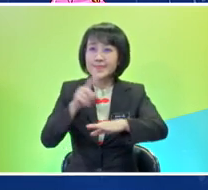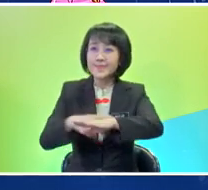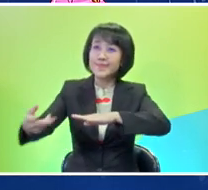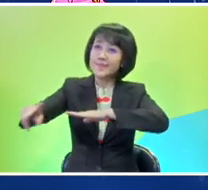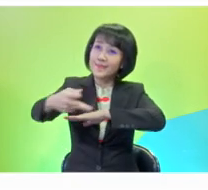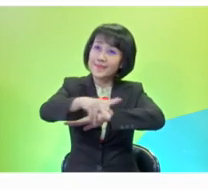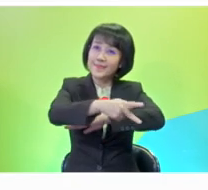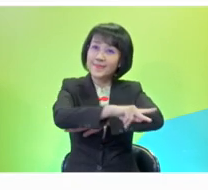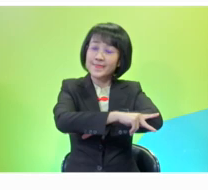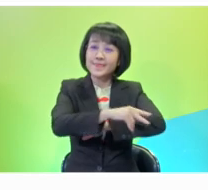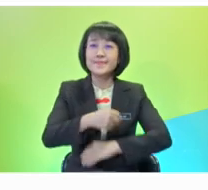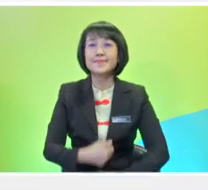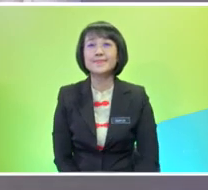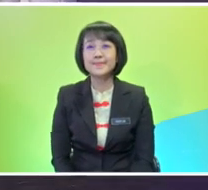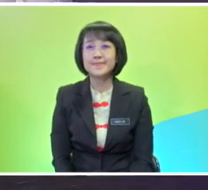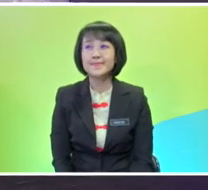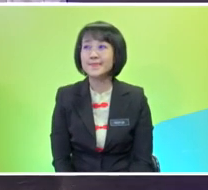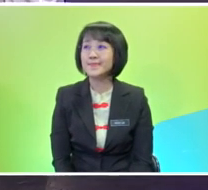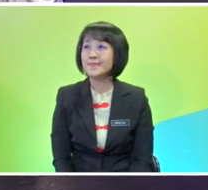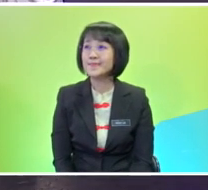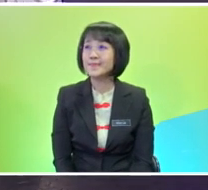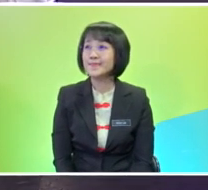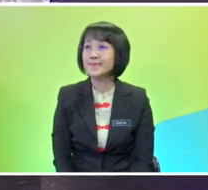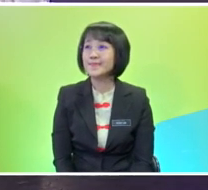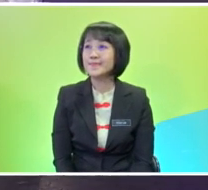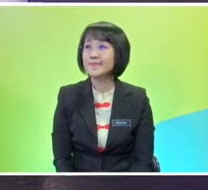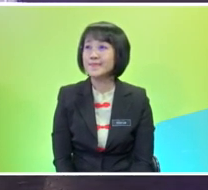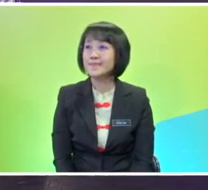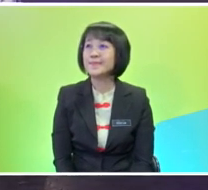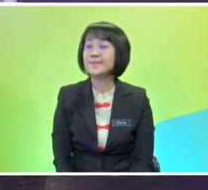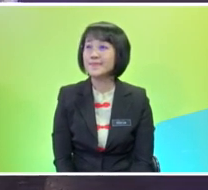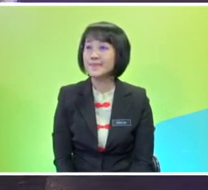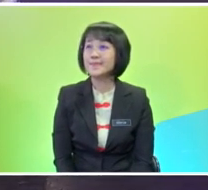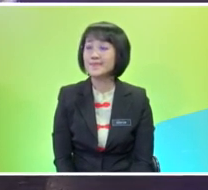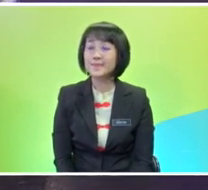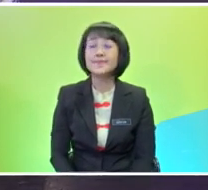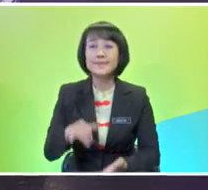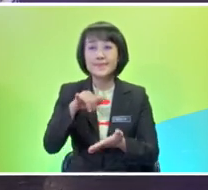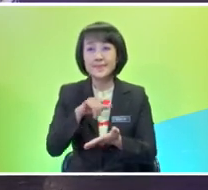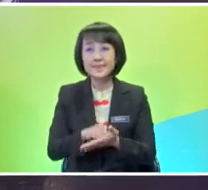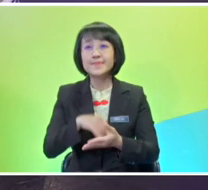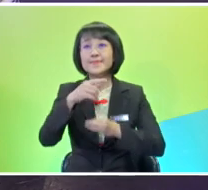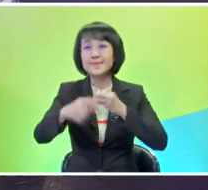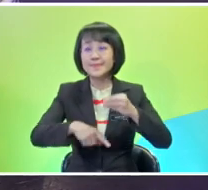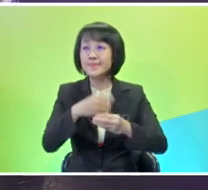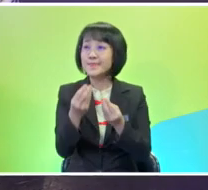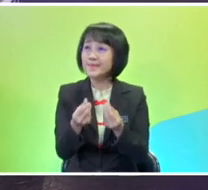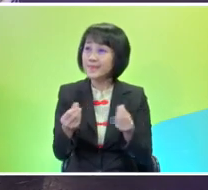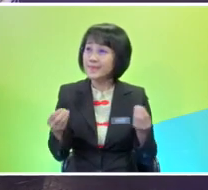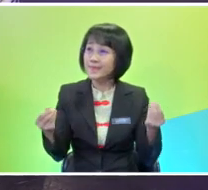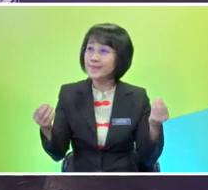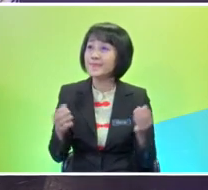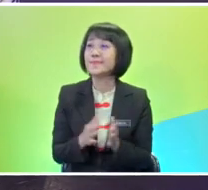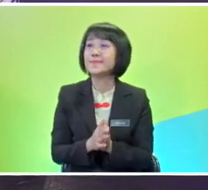Oke jadi Itulah sebenarnya tentang pasir Oh rupanya pasi itu daripada